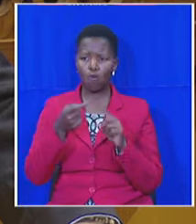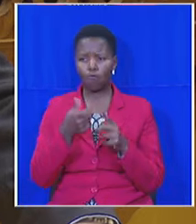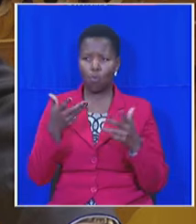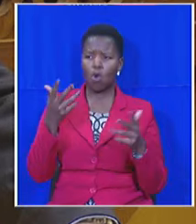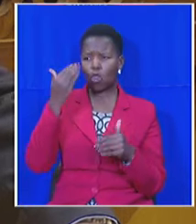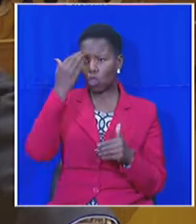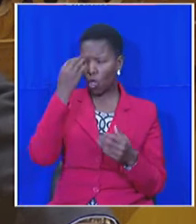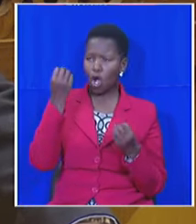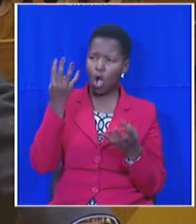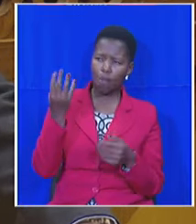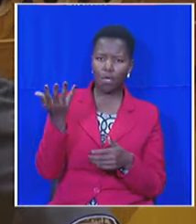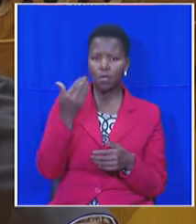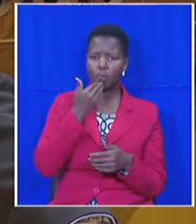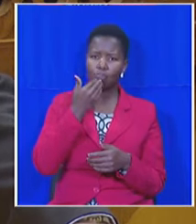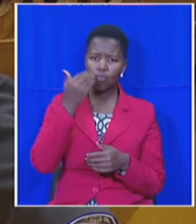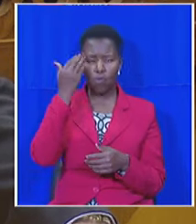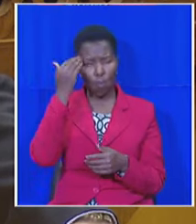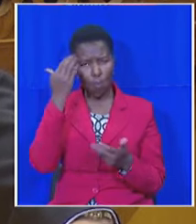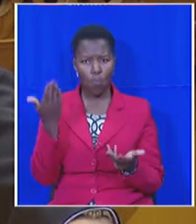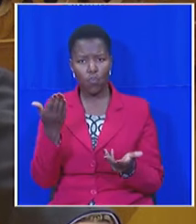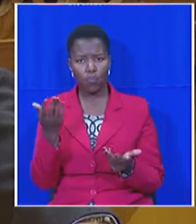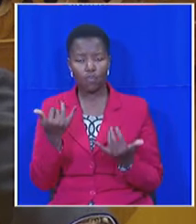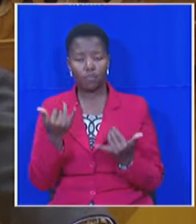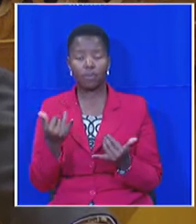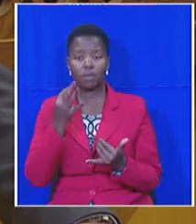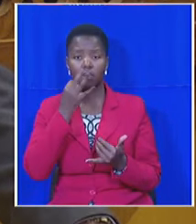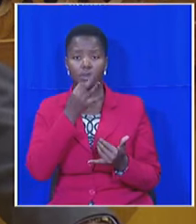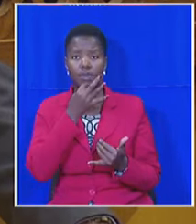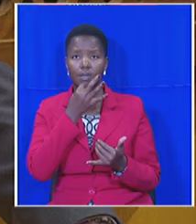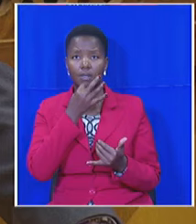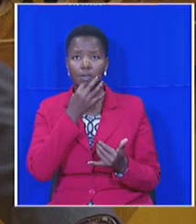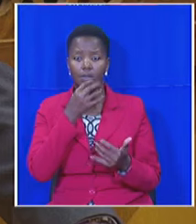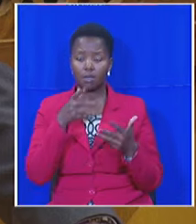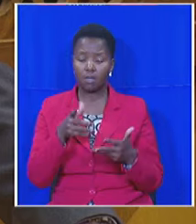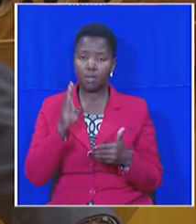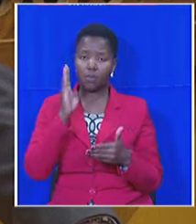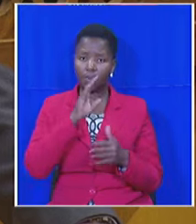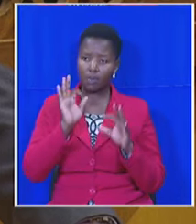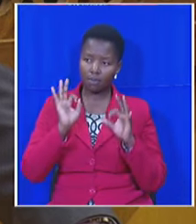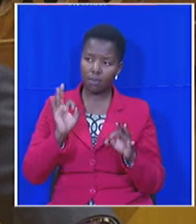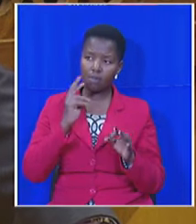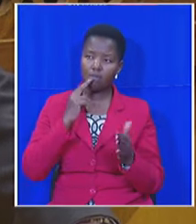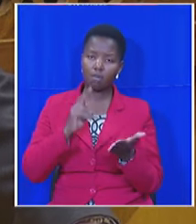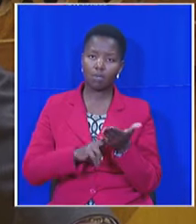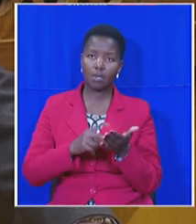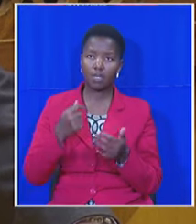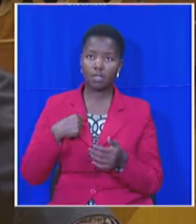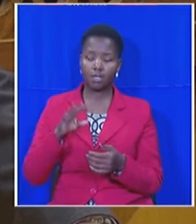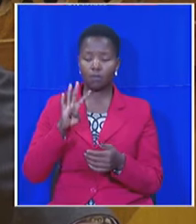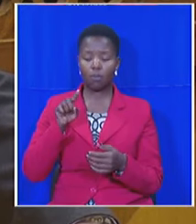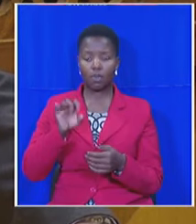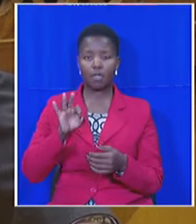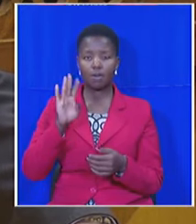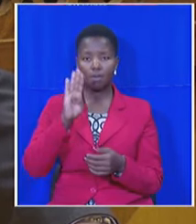sê sy, daar is nog nie eers 'n behoorlike tender om te kan sê dis 4,3 miljard nie. Agbare minister, as u gaan kyk